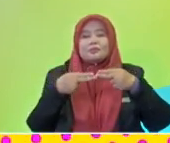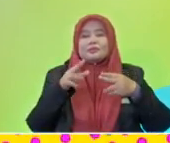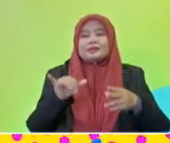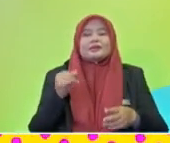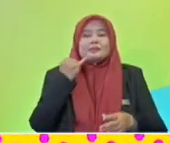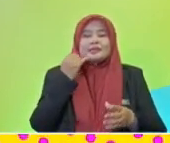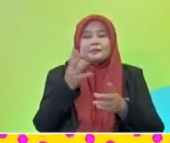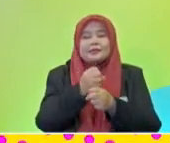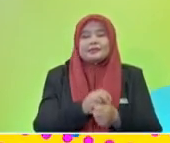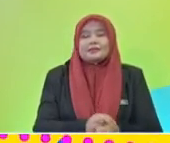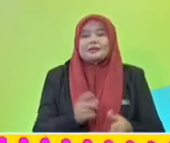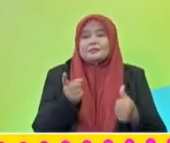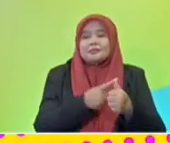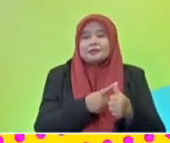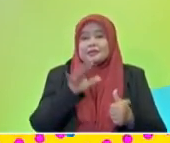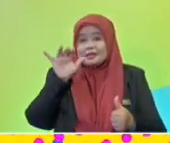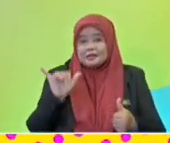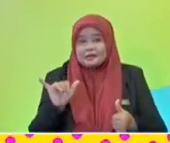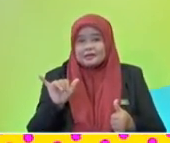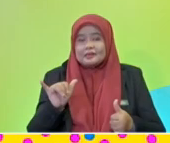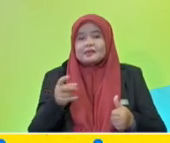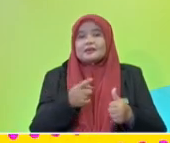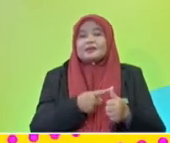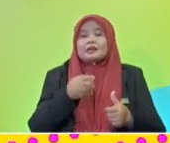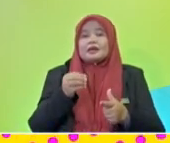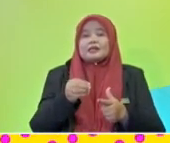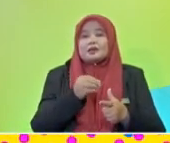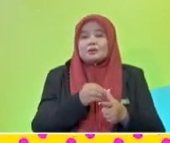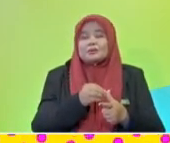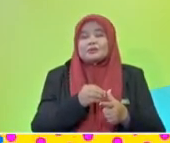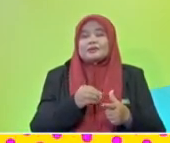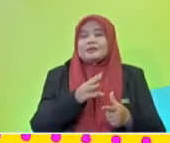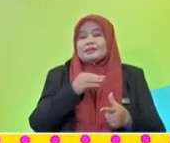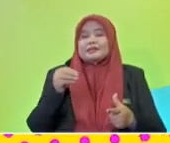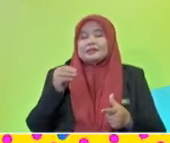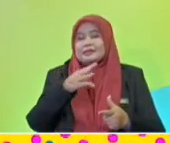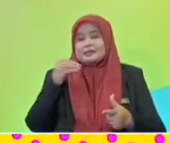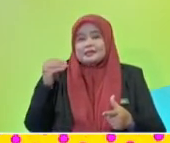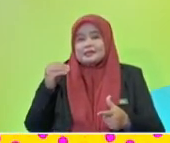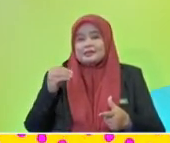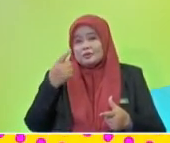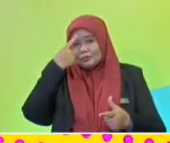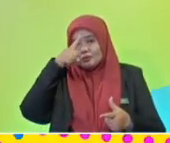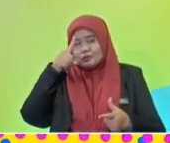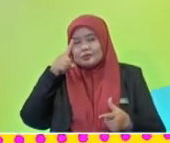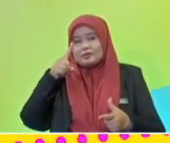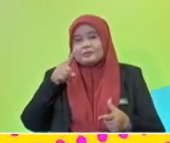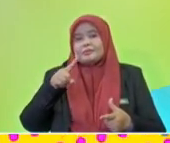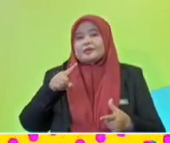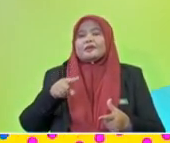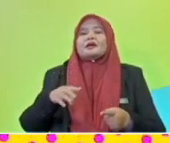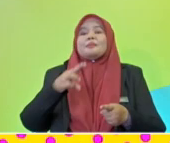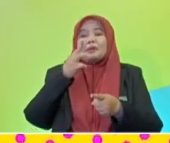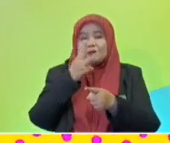tu yang pertama yang yang kedua atau yang ketiga dan yang keempat untuk dan yang kelima bahawa